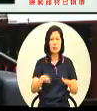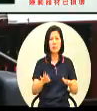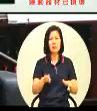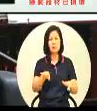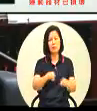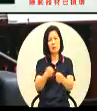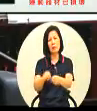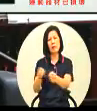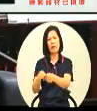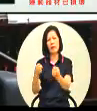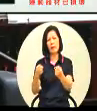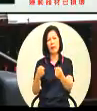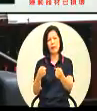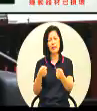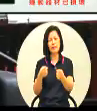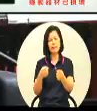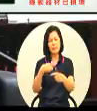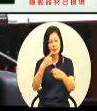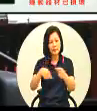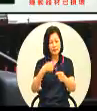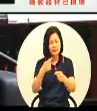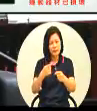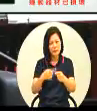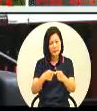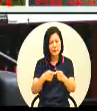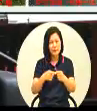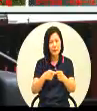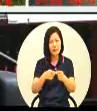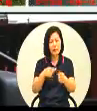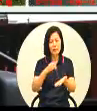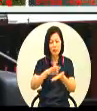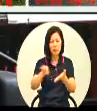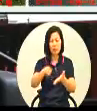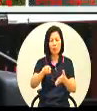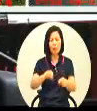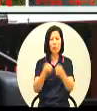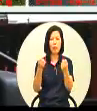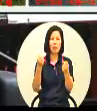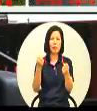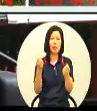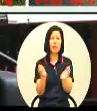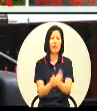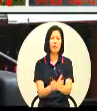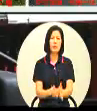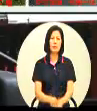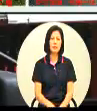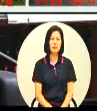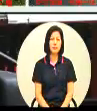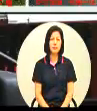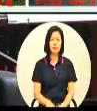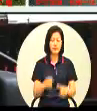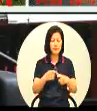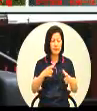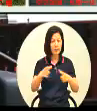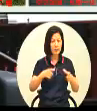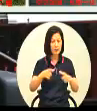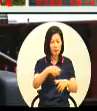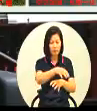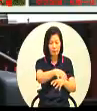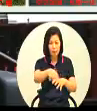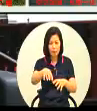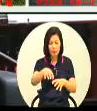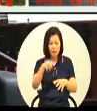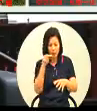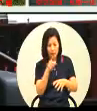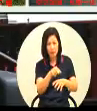已经坏掉了，才用了一年已经坏掉了。我们看下一张。好，我们看到公园里面的一角有